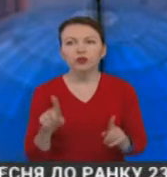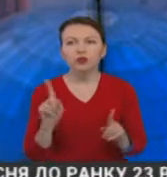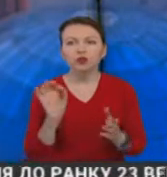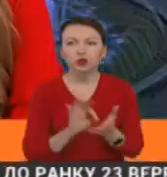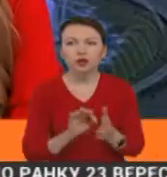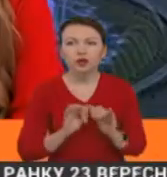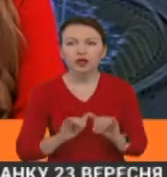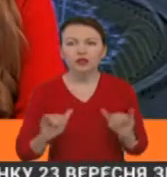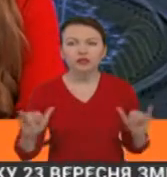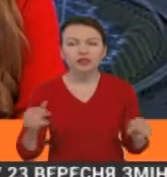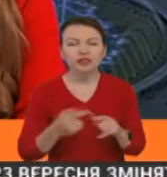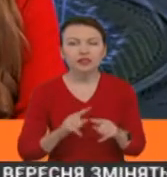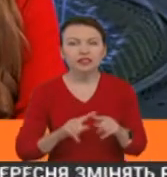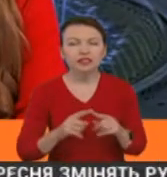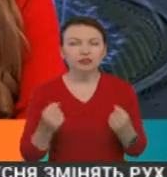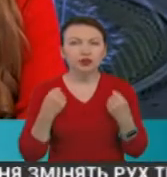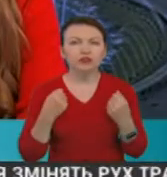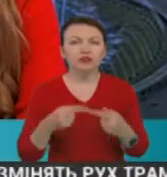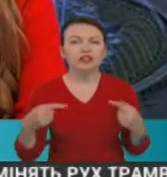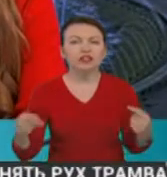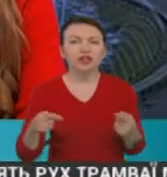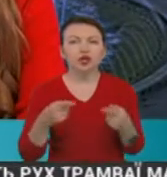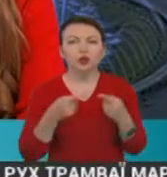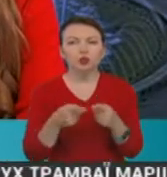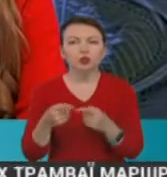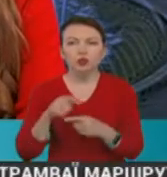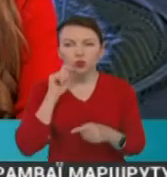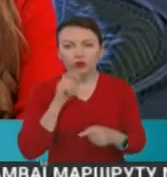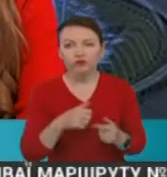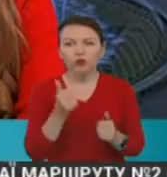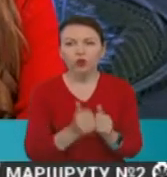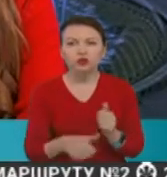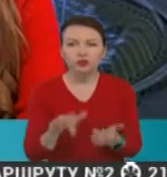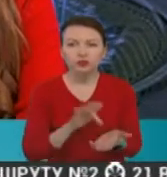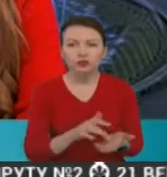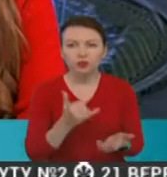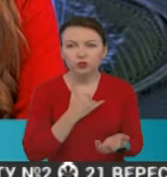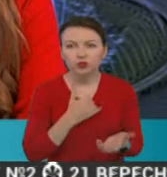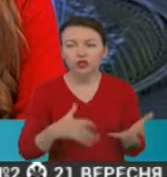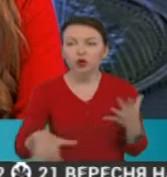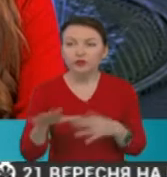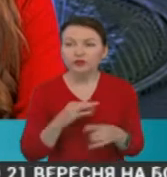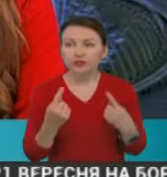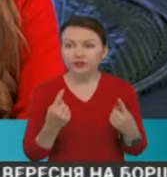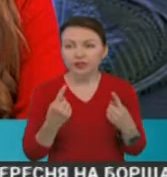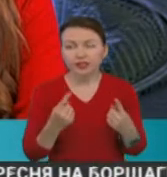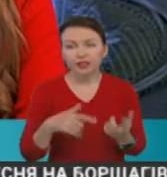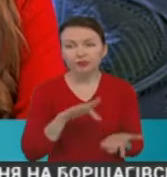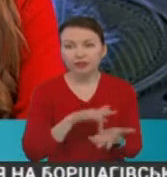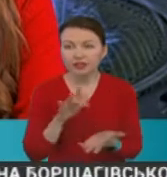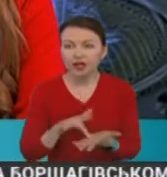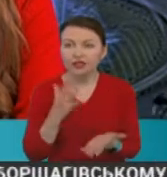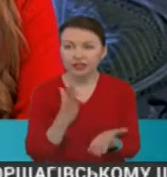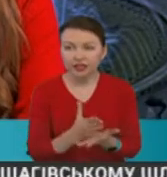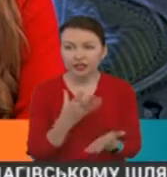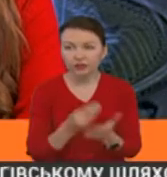розвивати даний вид спорту в різних куточках України. В кожному місті, у нас, можна сказати, у всіх великих містах є свої